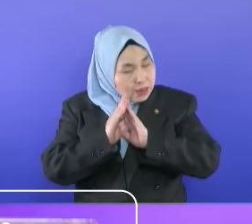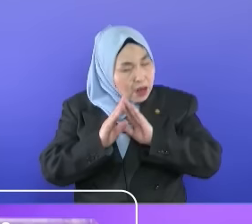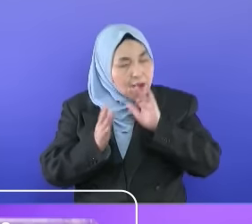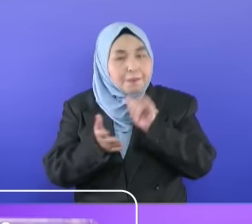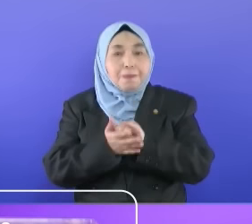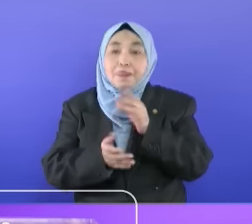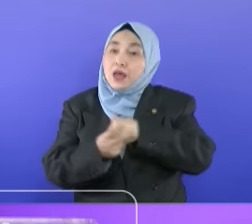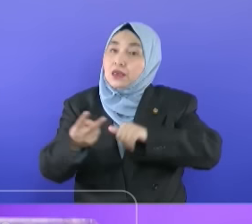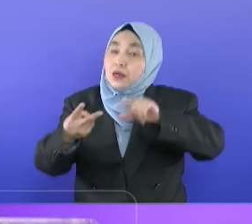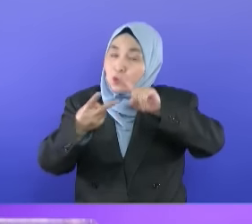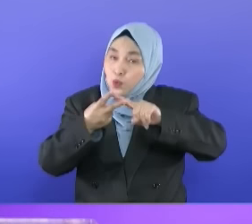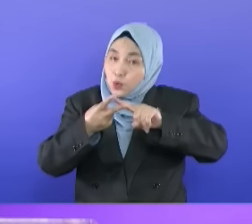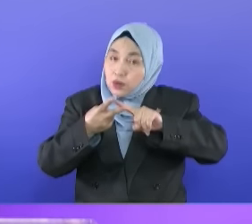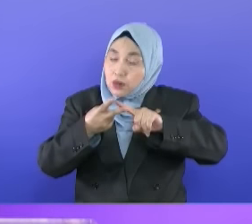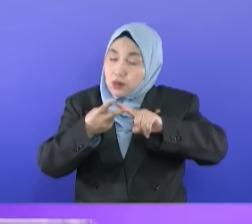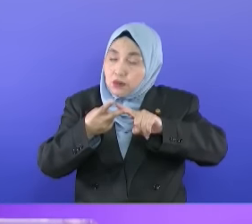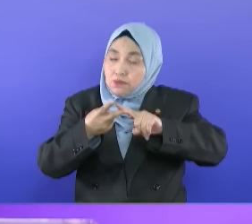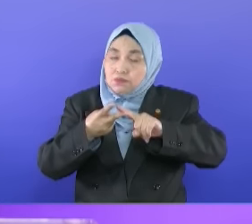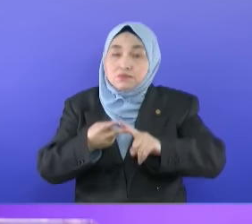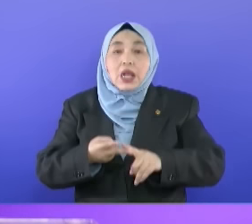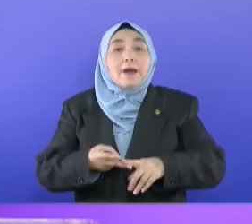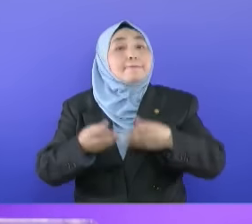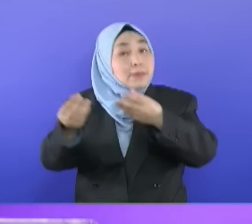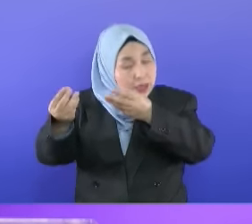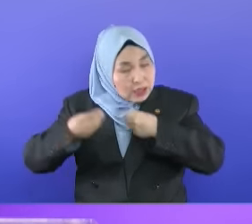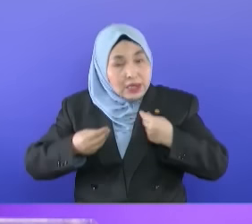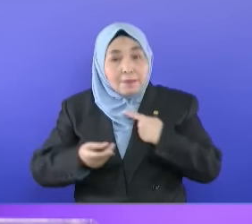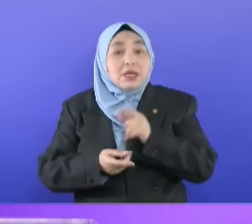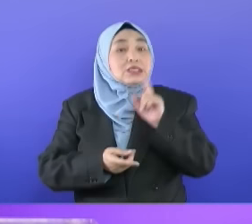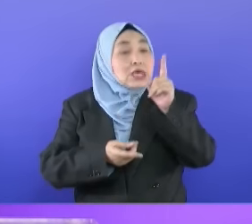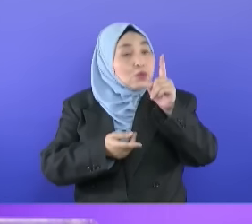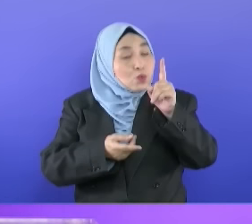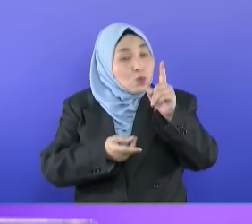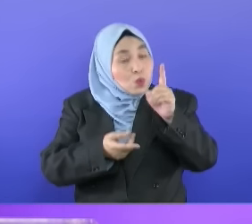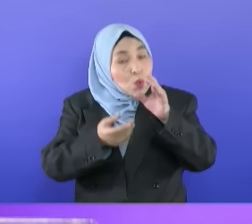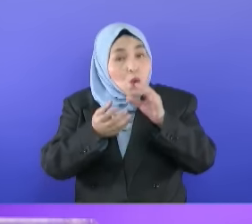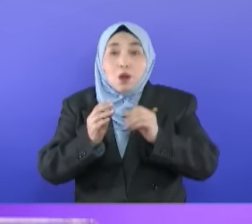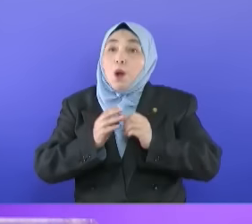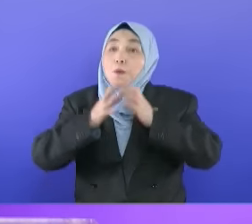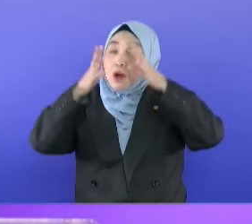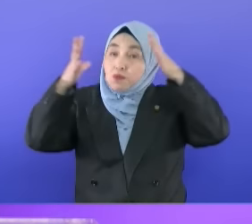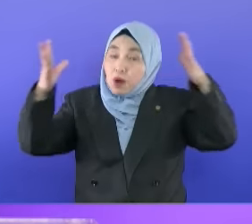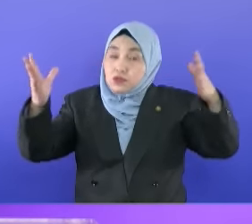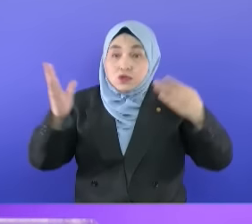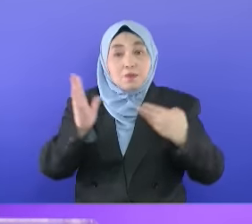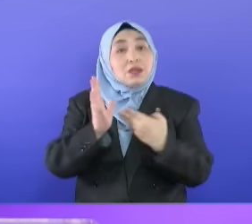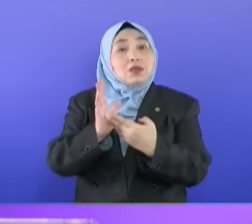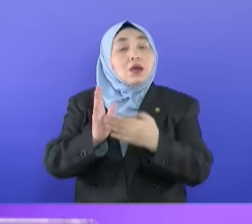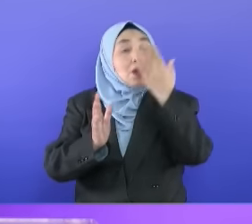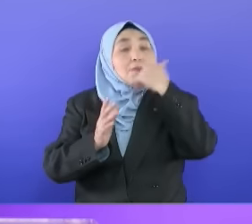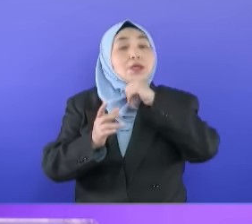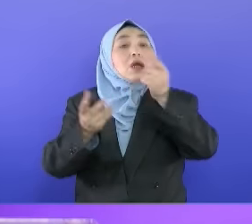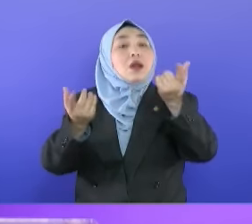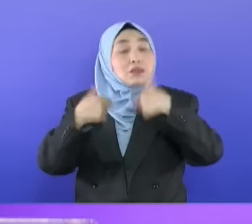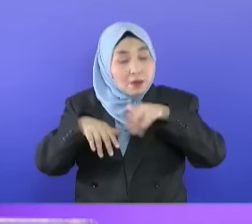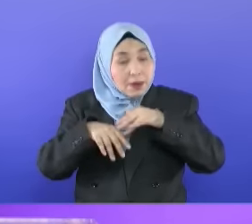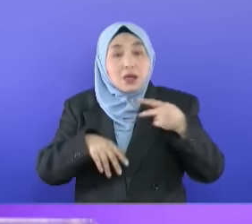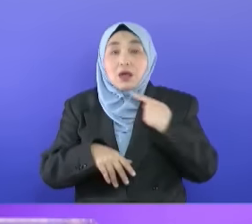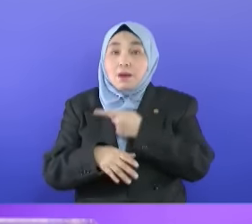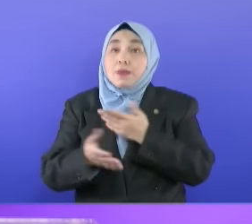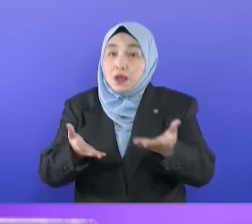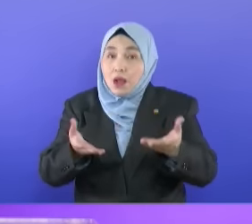dan yang keduanya berikan kami satu kebesaran mukjizat Mengapa tak datangkan kepada kami